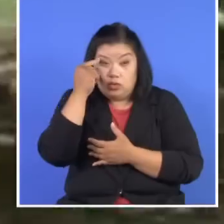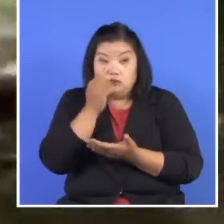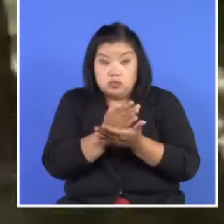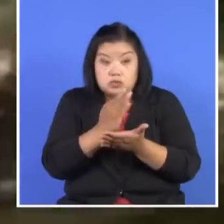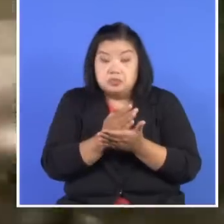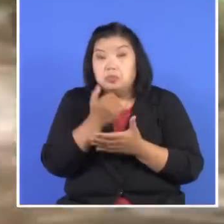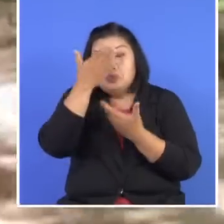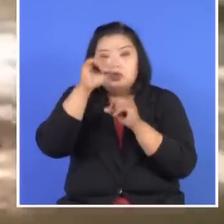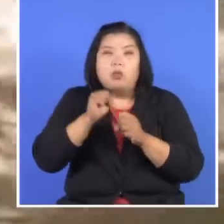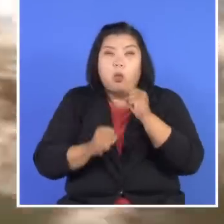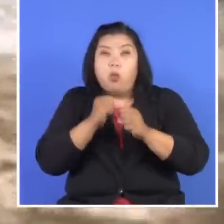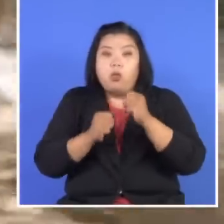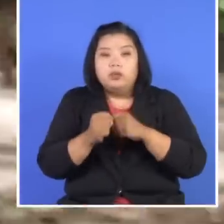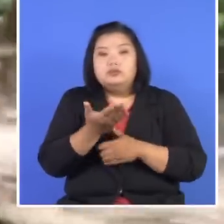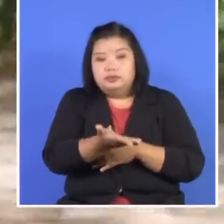ยุดอย่าวิ่ง